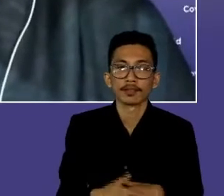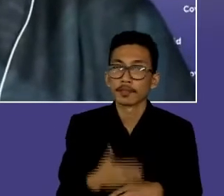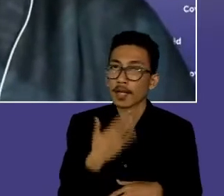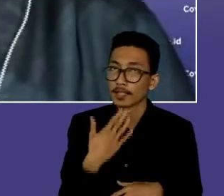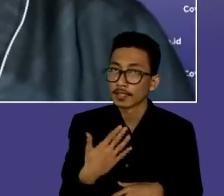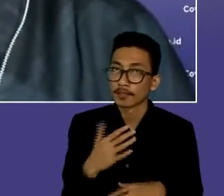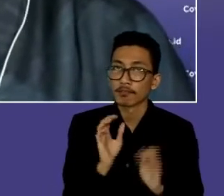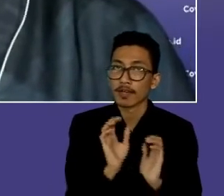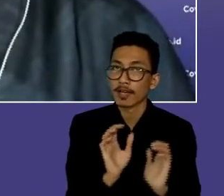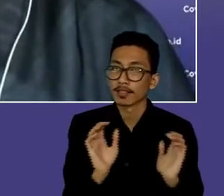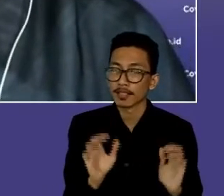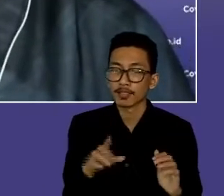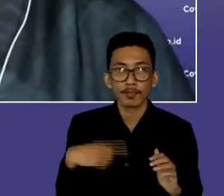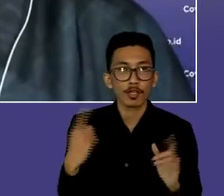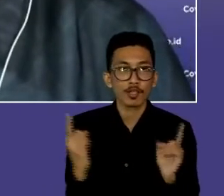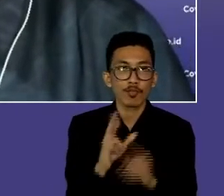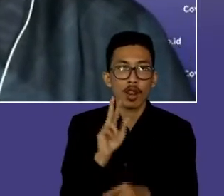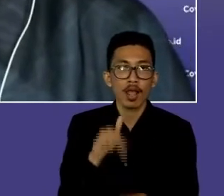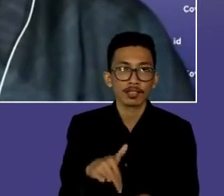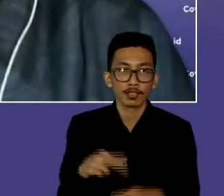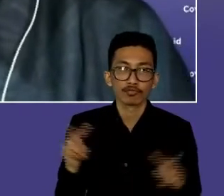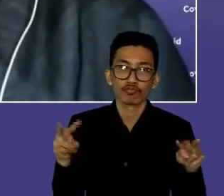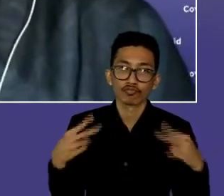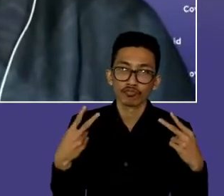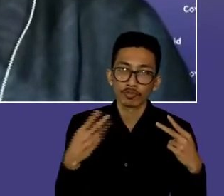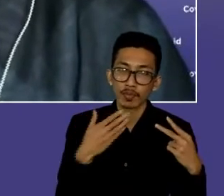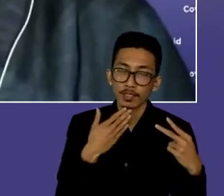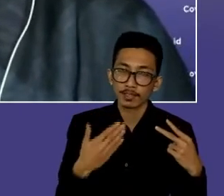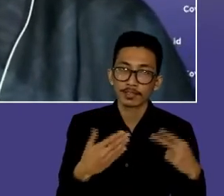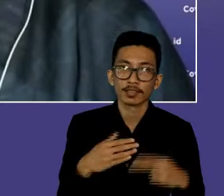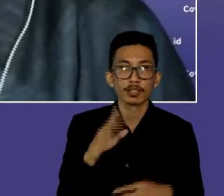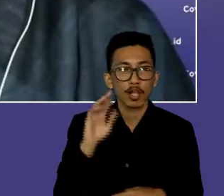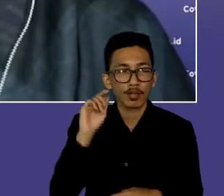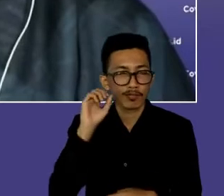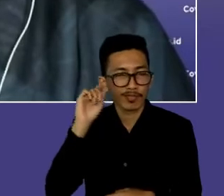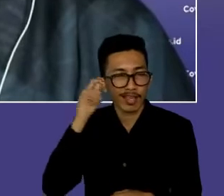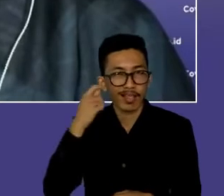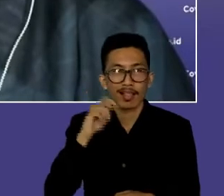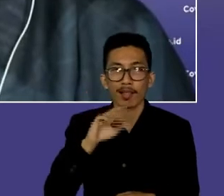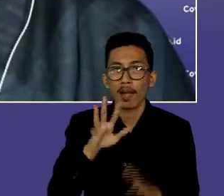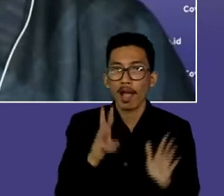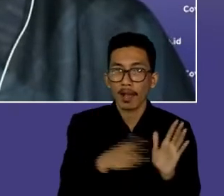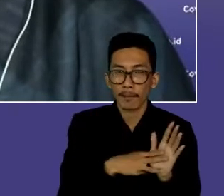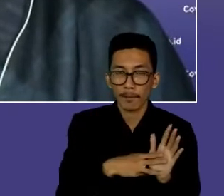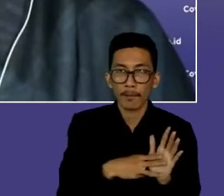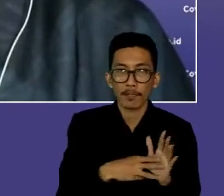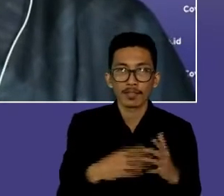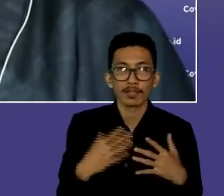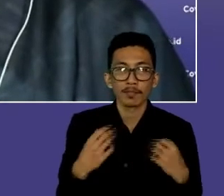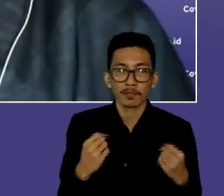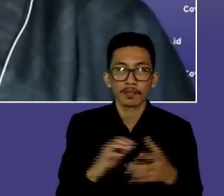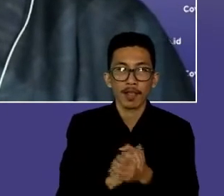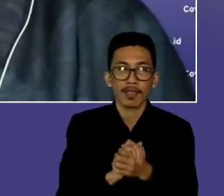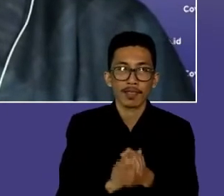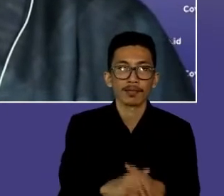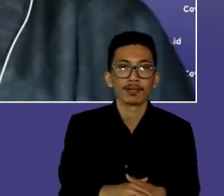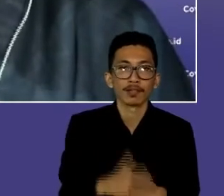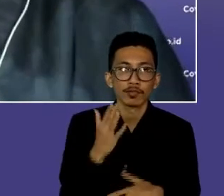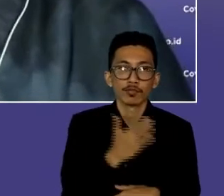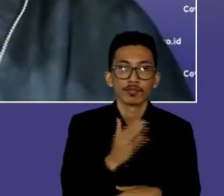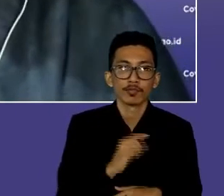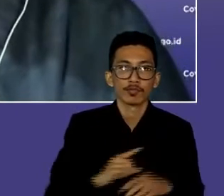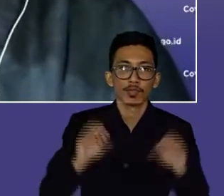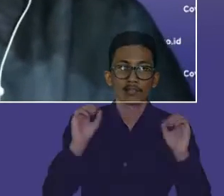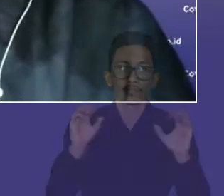Sampai jumpa lagi semuanya. Terima kasih untuk perhatiannya. Jangan lupa 5M, Sobat Patuh, dan selalu salam sehat. Wassalamualaikum warahmatullahi wabarakatuh.